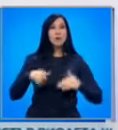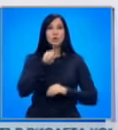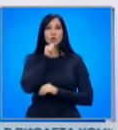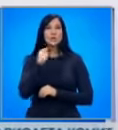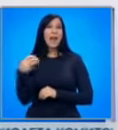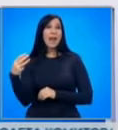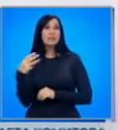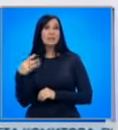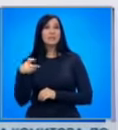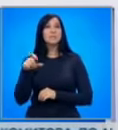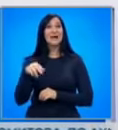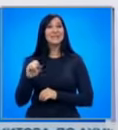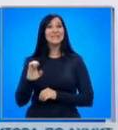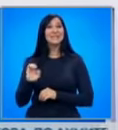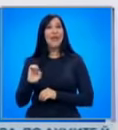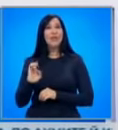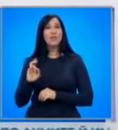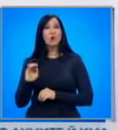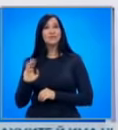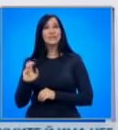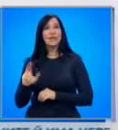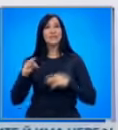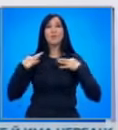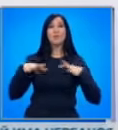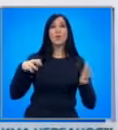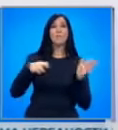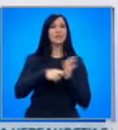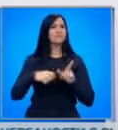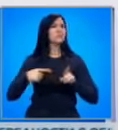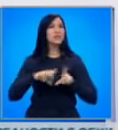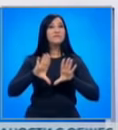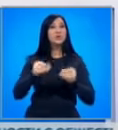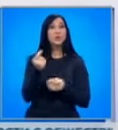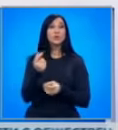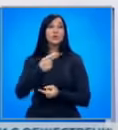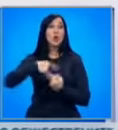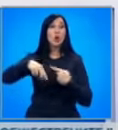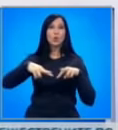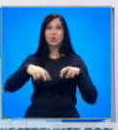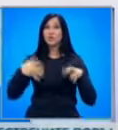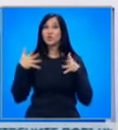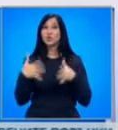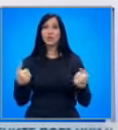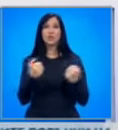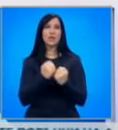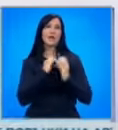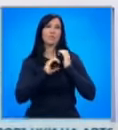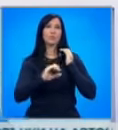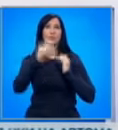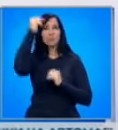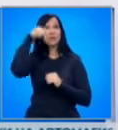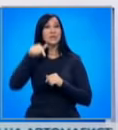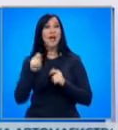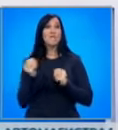Македонската журналистка Елизабета Спасеновска от Слободен печат следи всички детайли около разследването на жестоки инцидент с автобуса в България. И сега я включваме